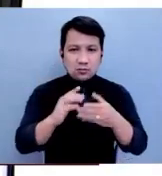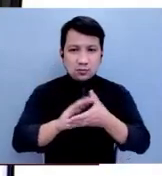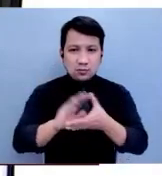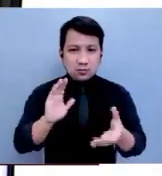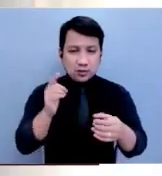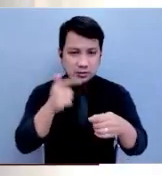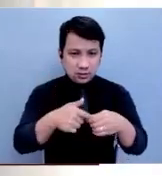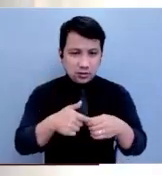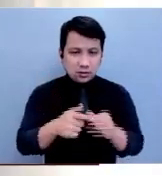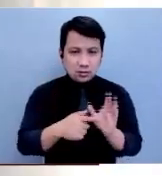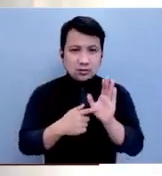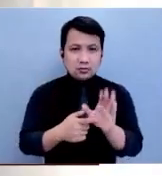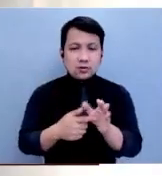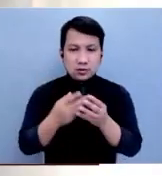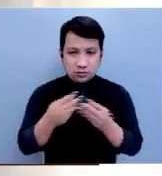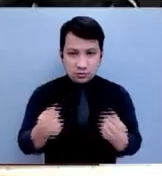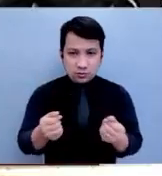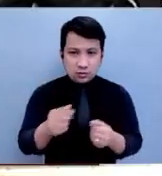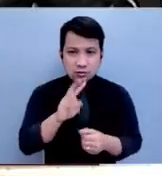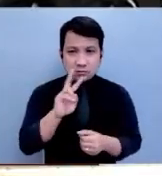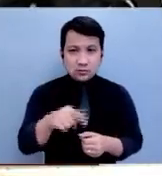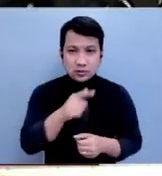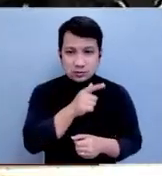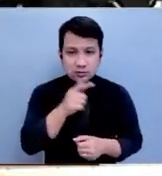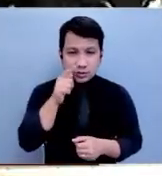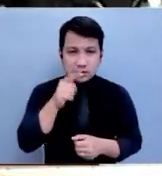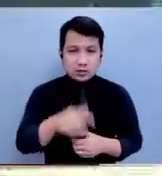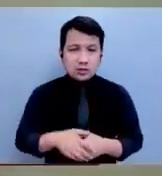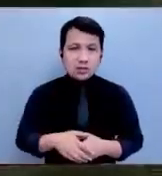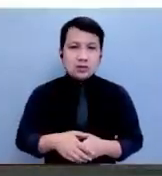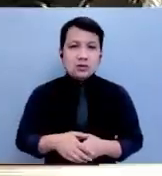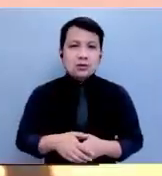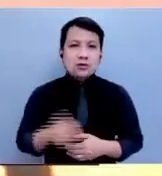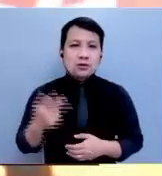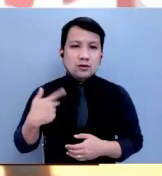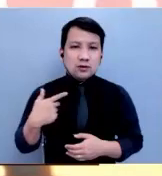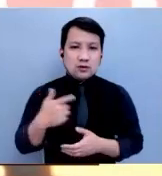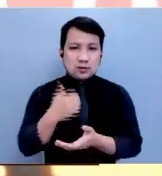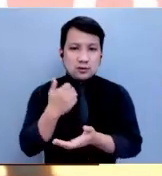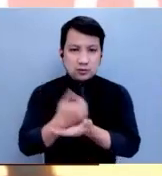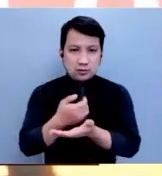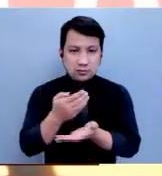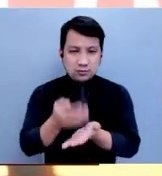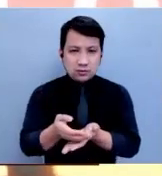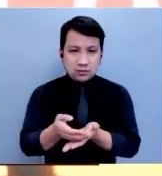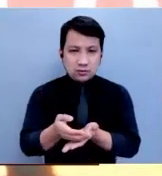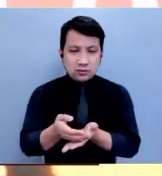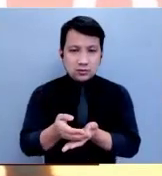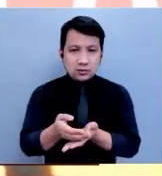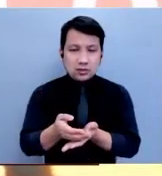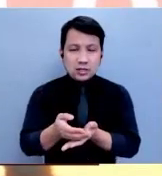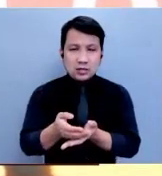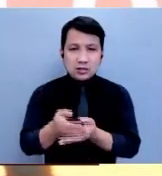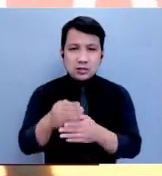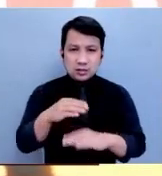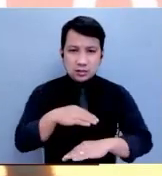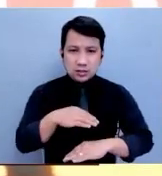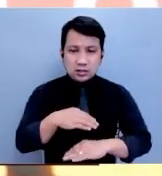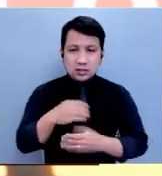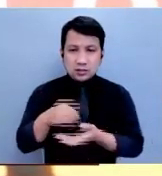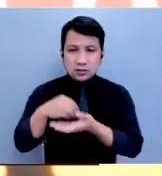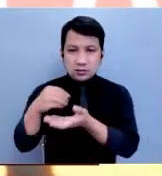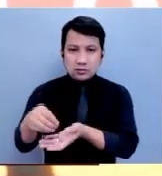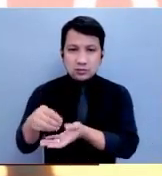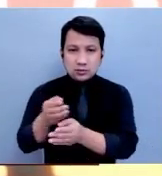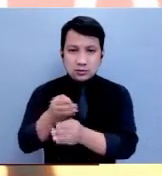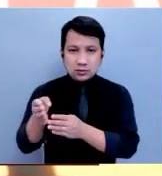petrolyo, ang solusyon ni Robredo. Maglalaan tayo ng pondong sasagot sa subsidies na